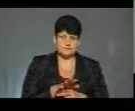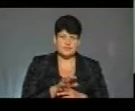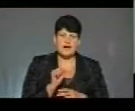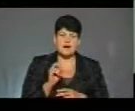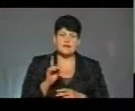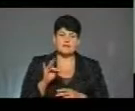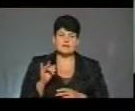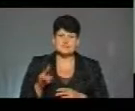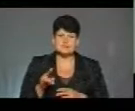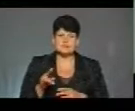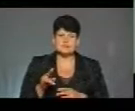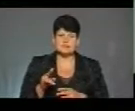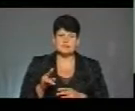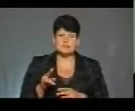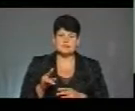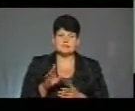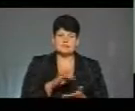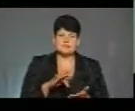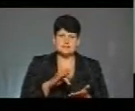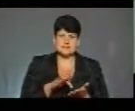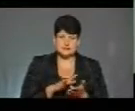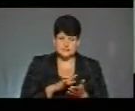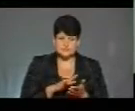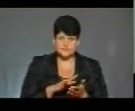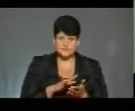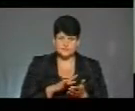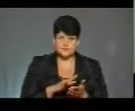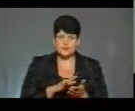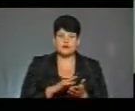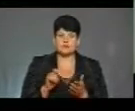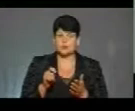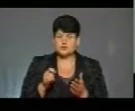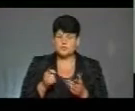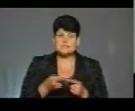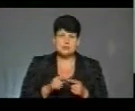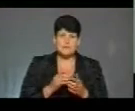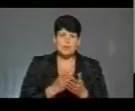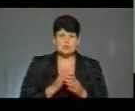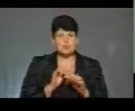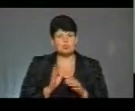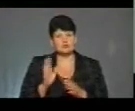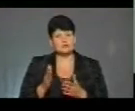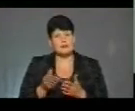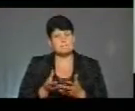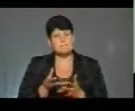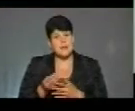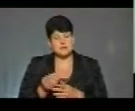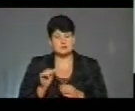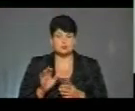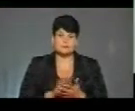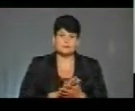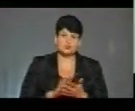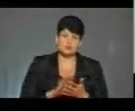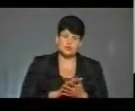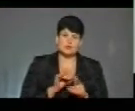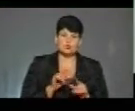акредитаційних центрів сертифікації ключів. З другого боку, ця послуга може бути як платна, так і безкоштовна. Для того, щоб